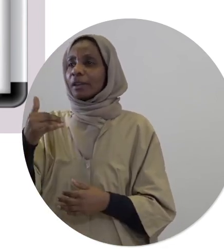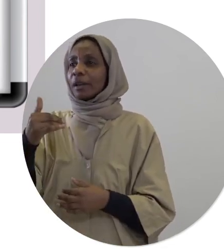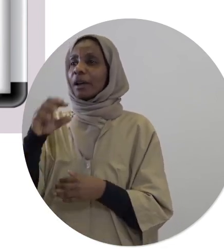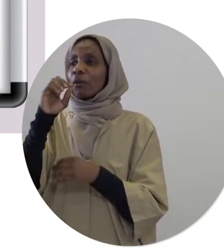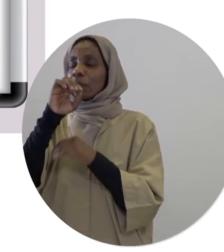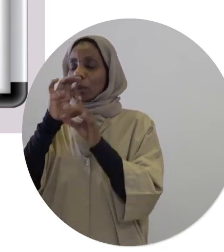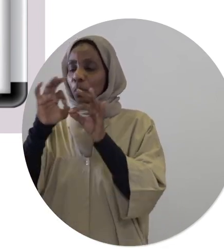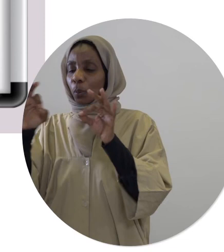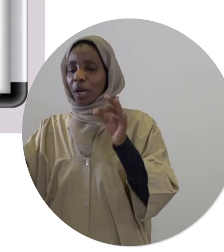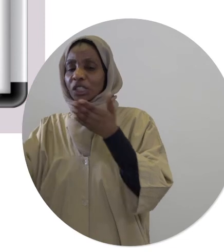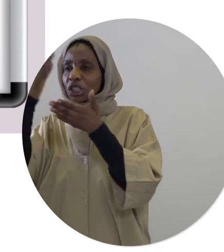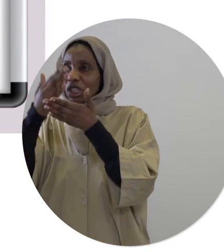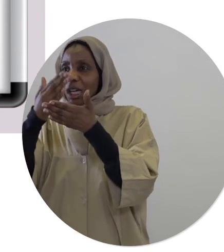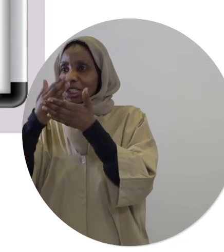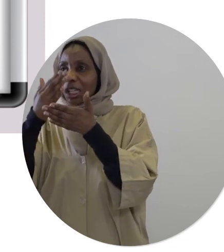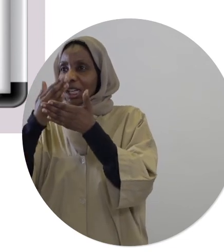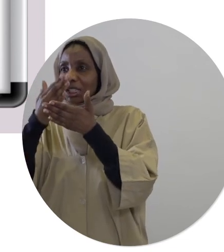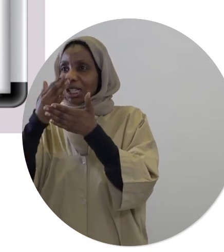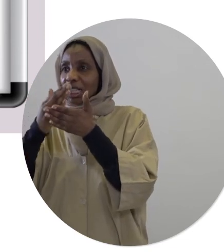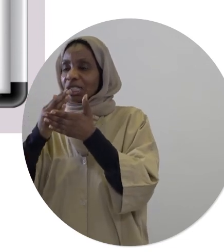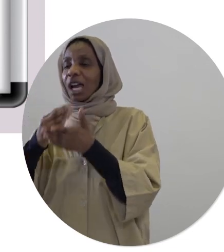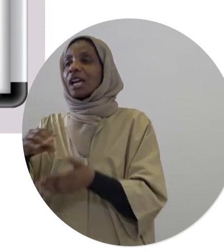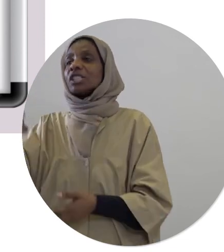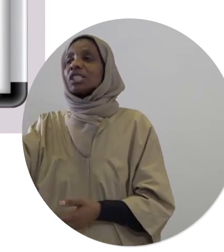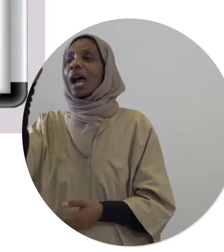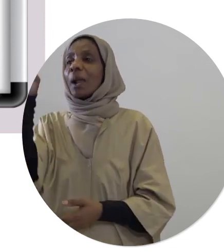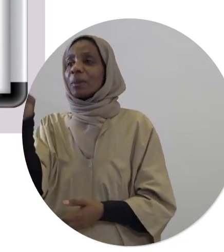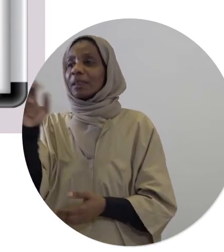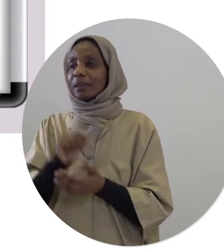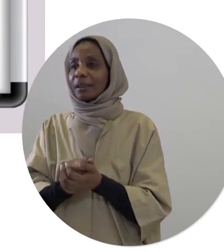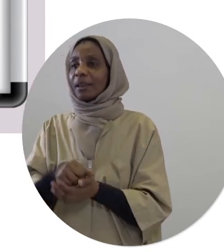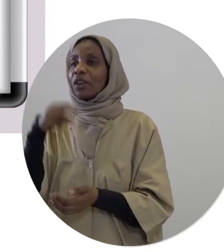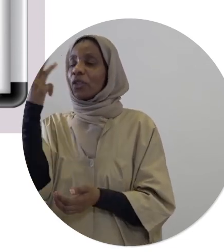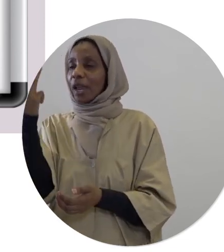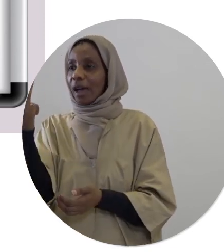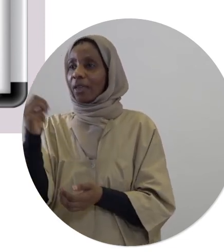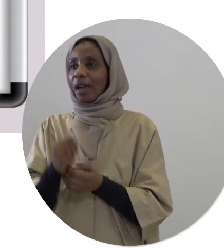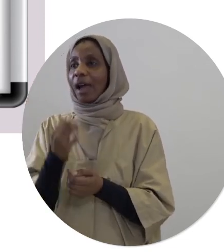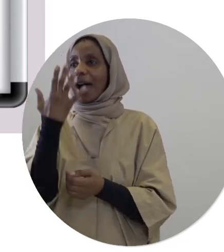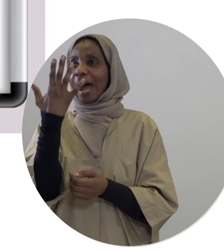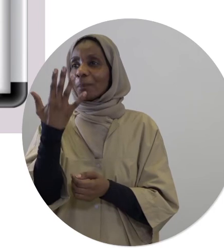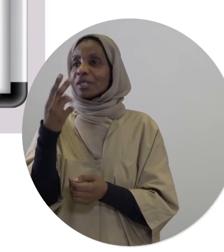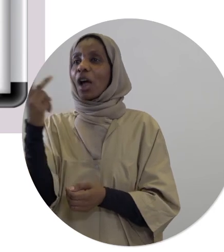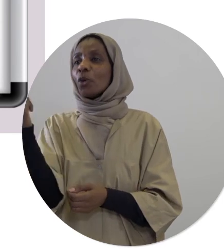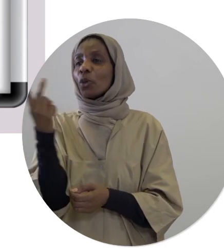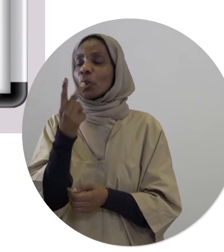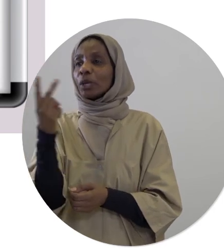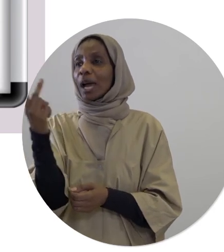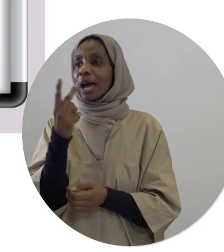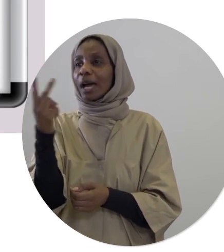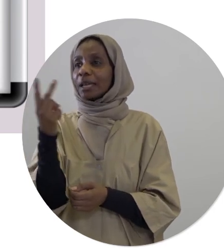التفرعات؟ التفرعات هي شق الميثيل. إذن 3-5 ثنائي